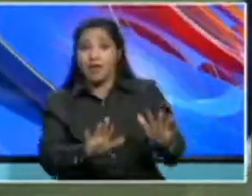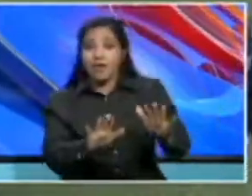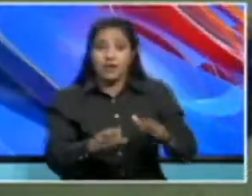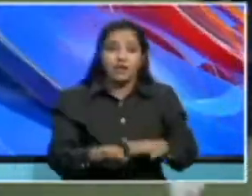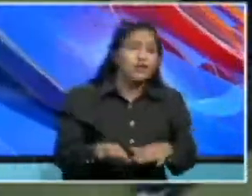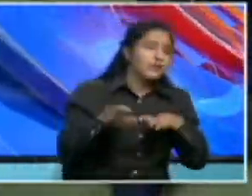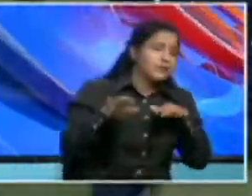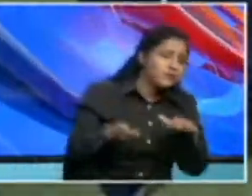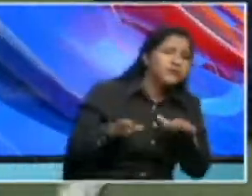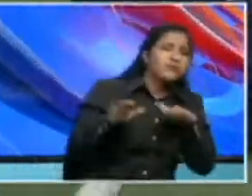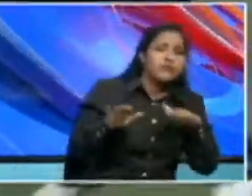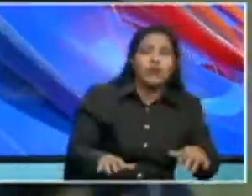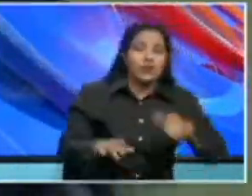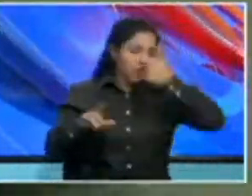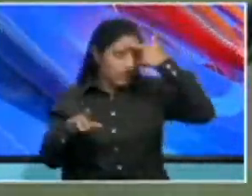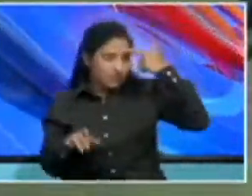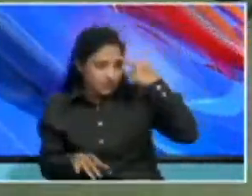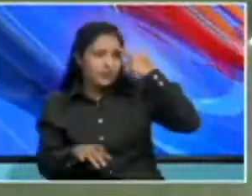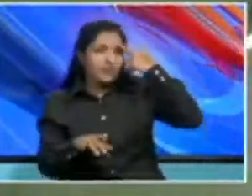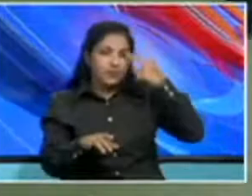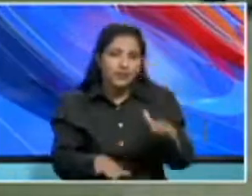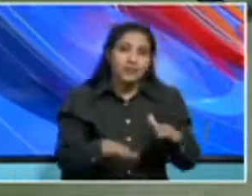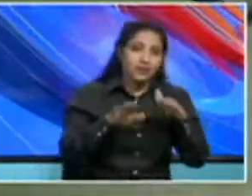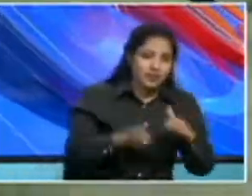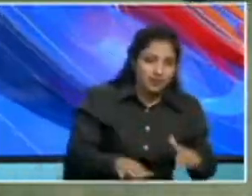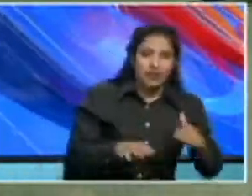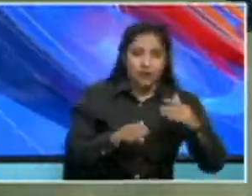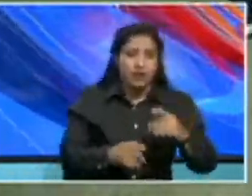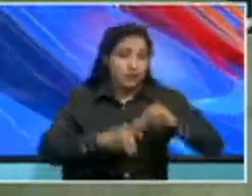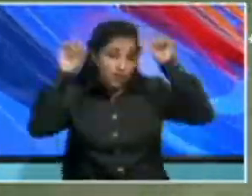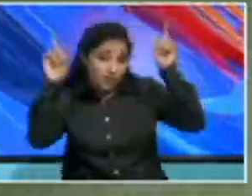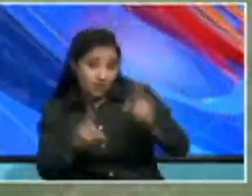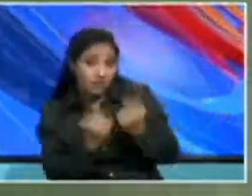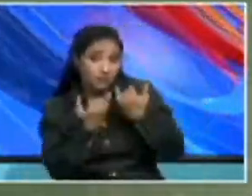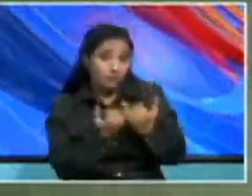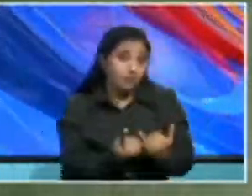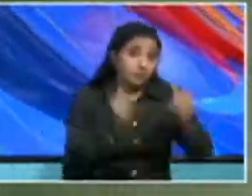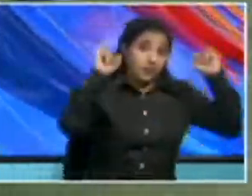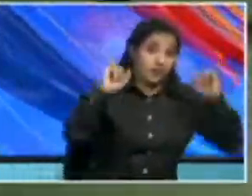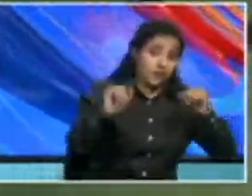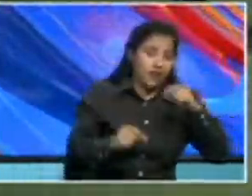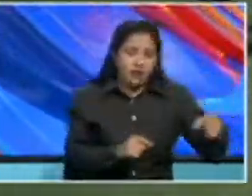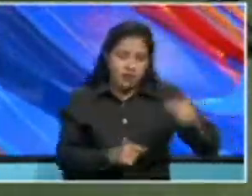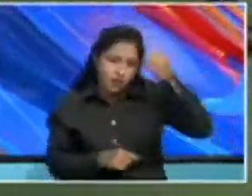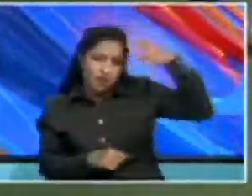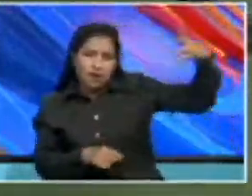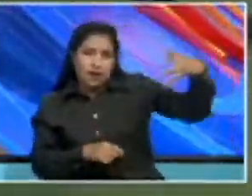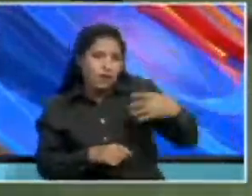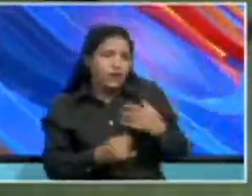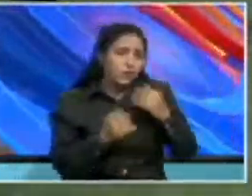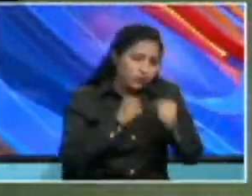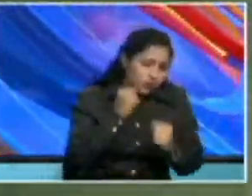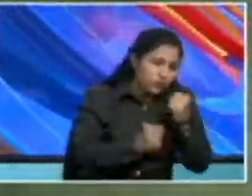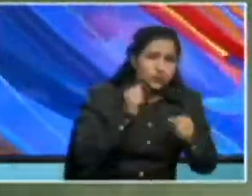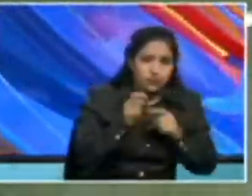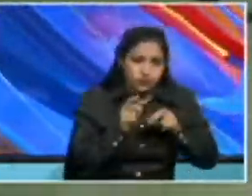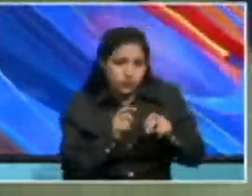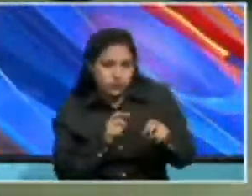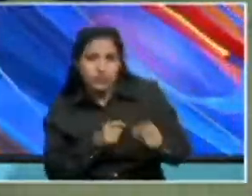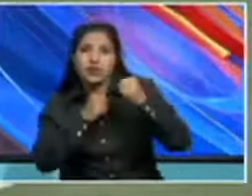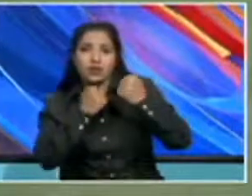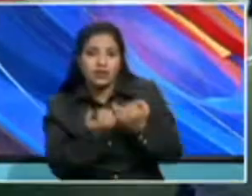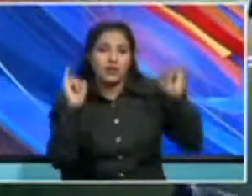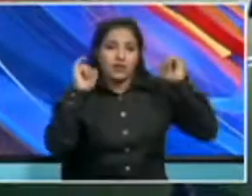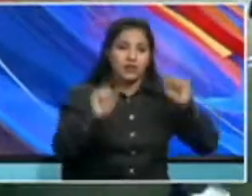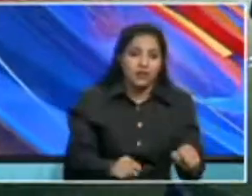देश की रगों में दौड़ेगा, खेल देश को जोड़ेगा, देश की रगों में दौड़ेगा, खेल देश को